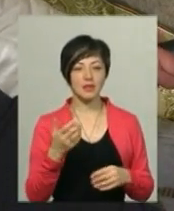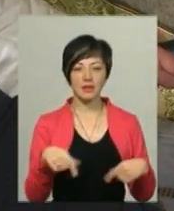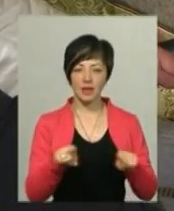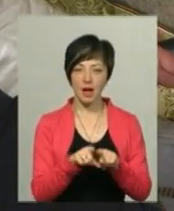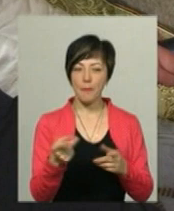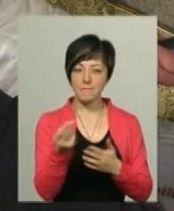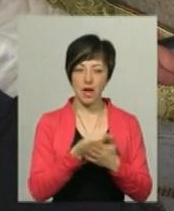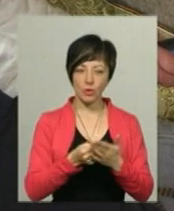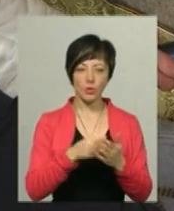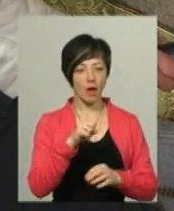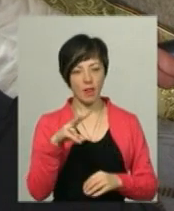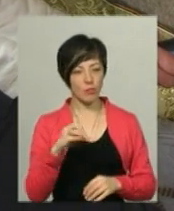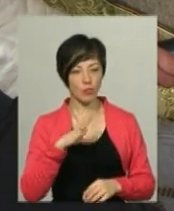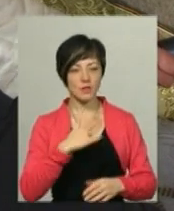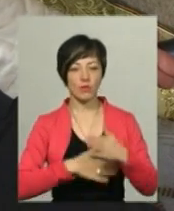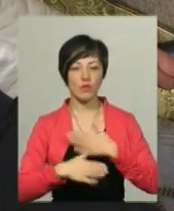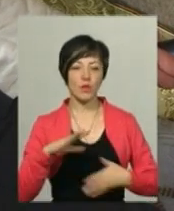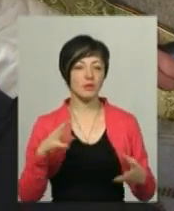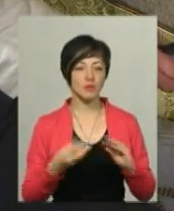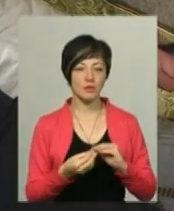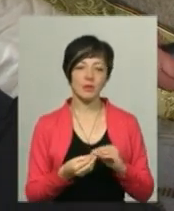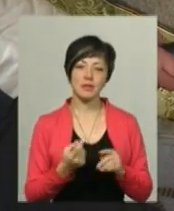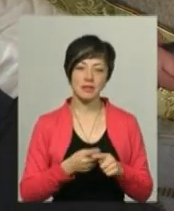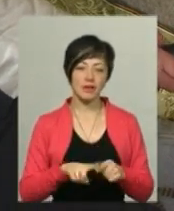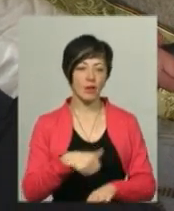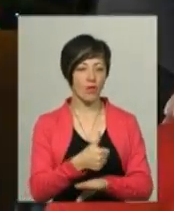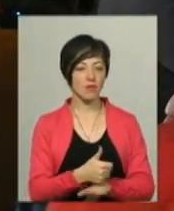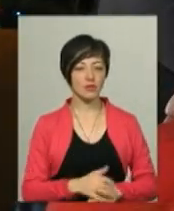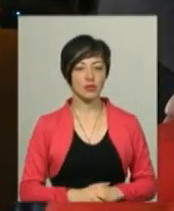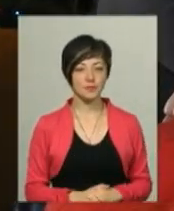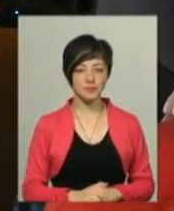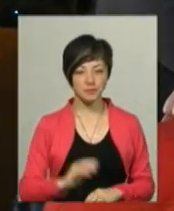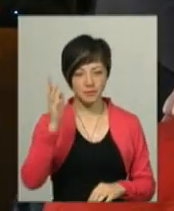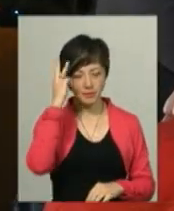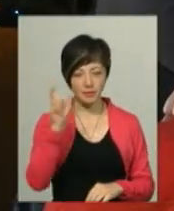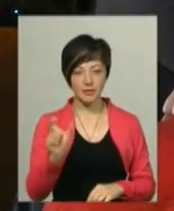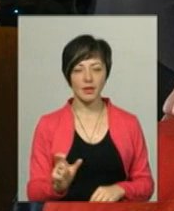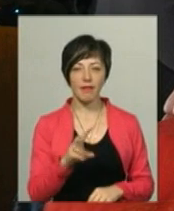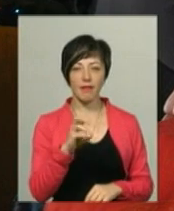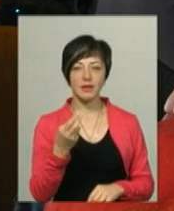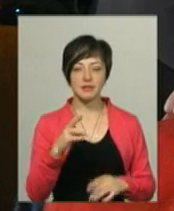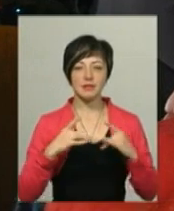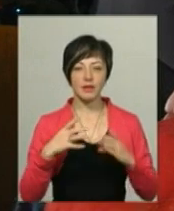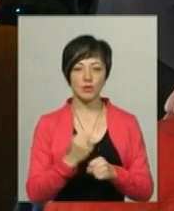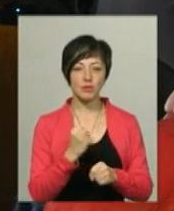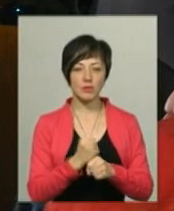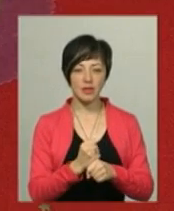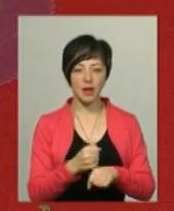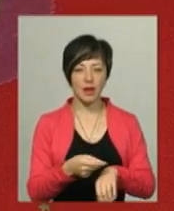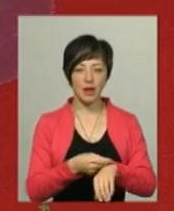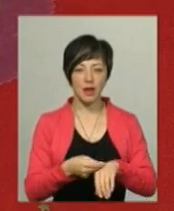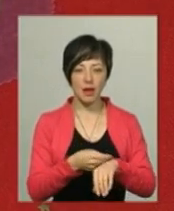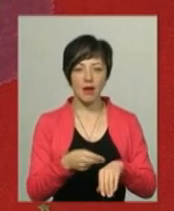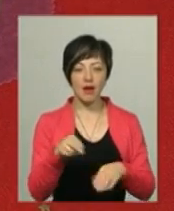такий малюнок, але він був дуже задоволений результатом, і це найголовніше. Хмельничанка Леся на свято вирішила зробити собі мехенді не хною,